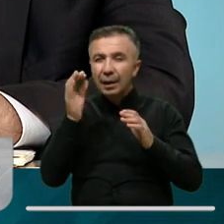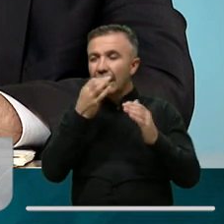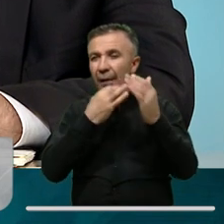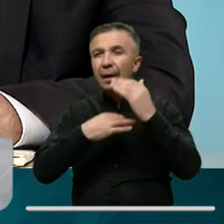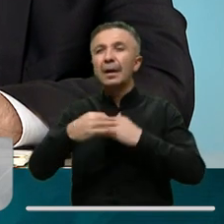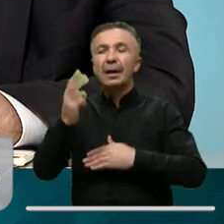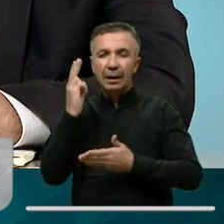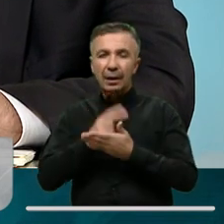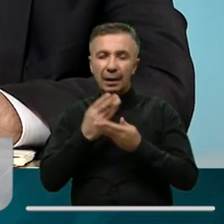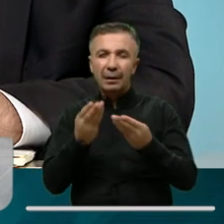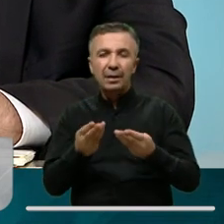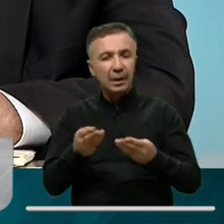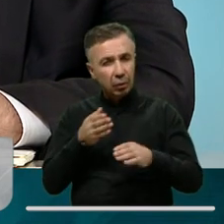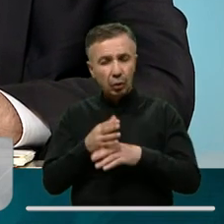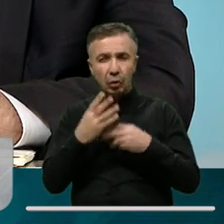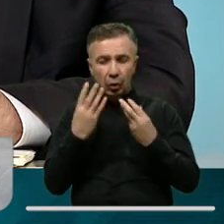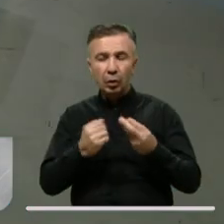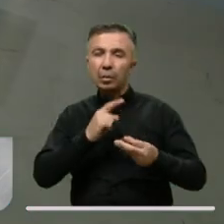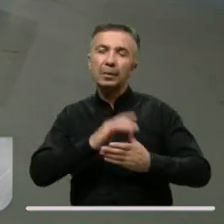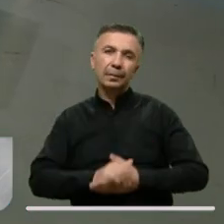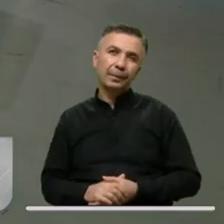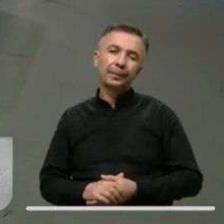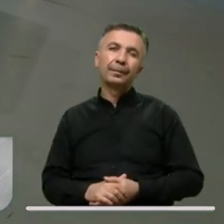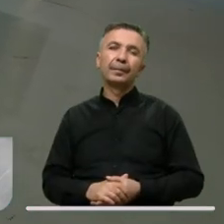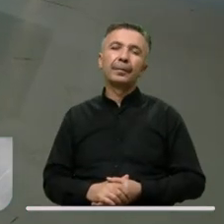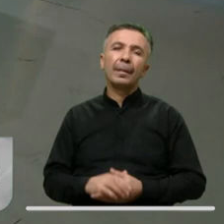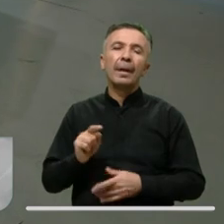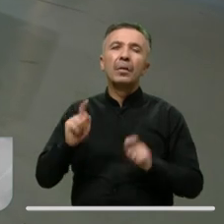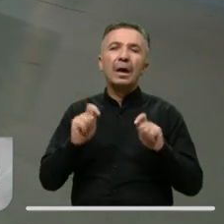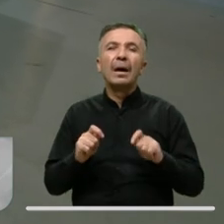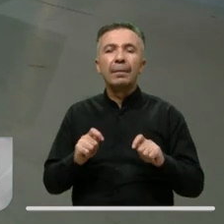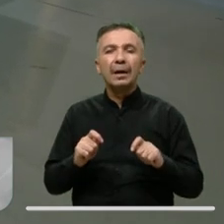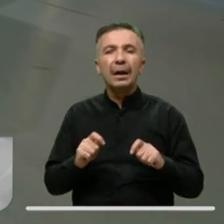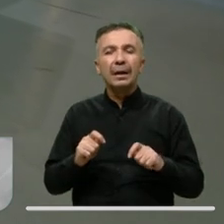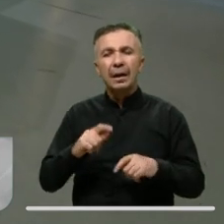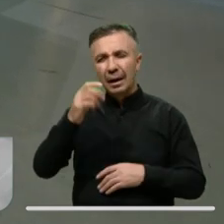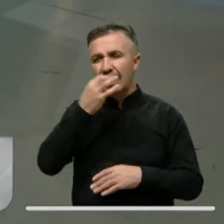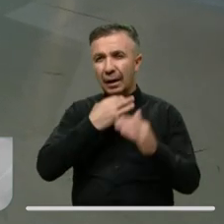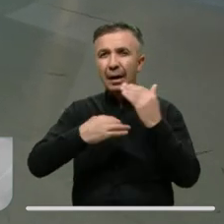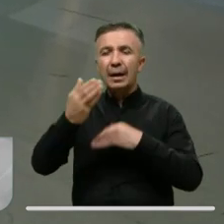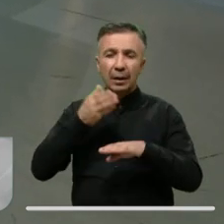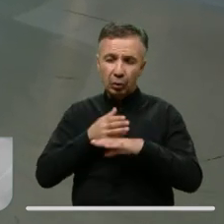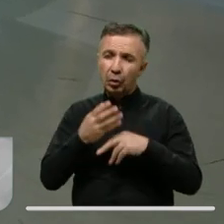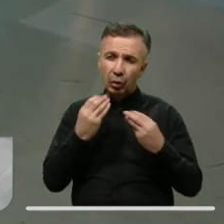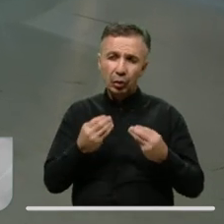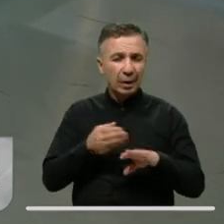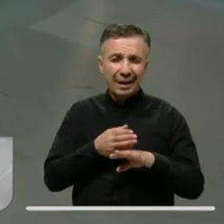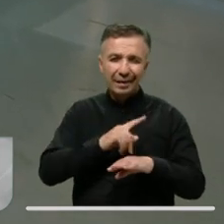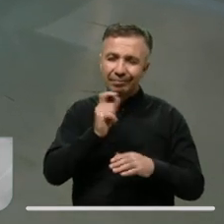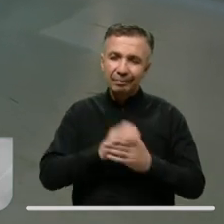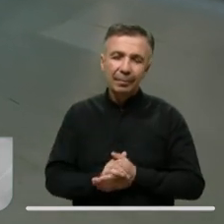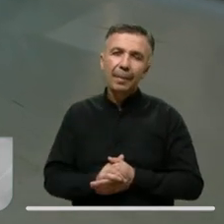niyet etsek bu yapılan Niyetler doğru mudur demiş Bu yapılan Niyetler Doğrudur neden Doğrudur